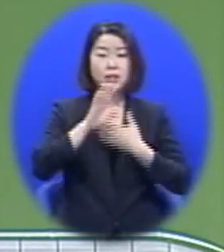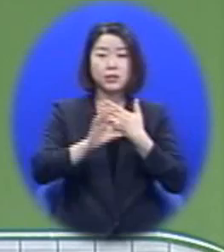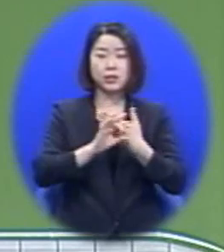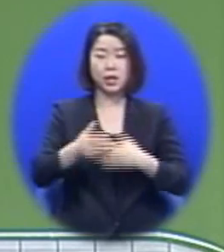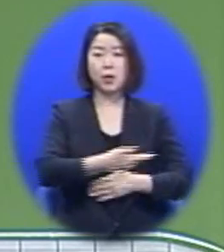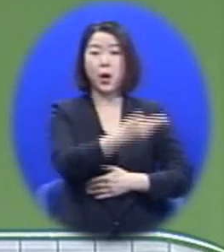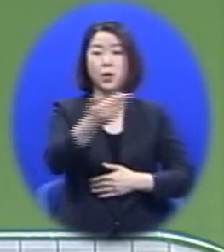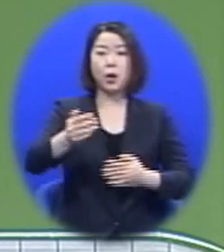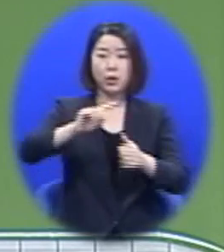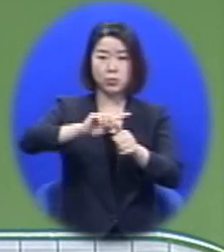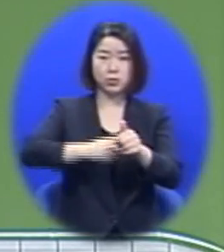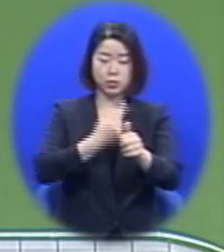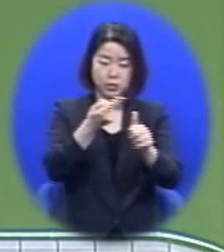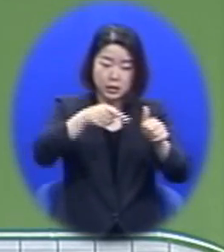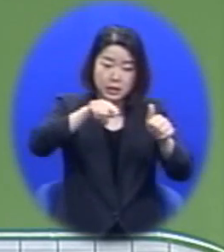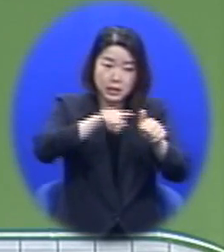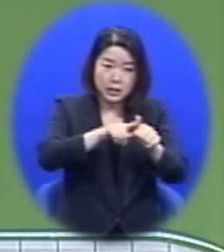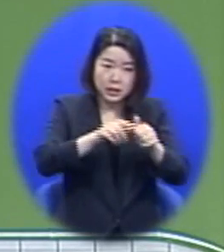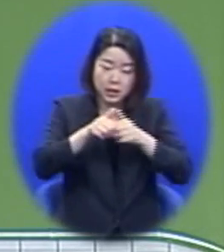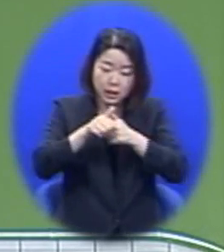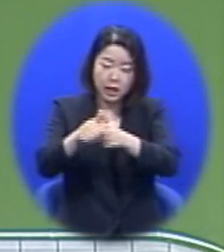여러분 스스로의 의지에 의해서